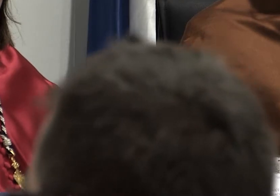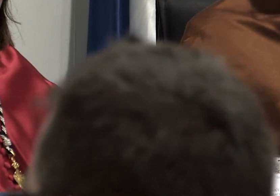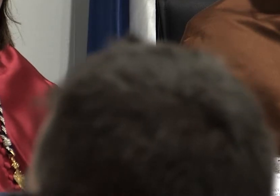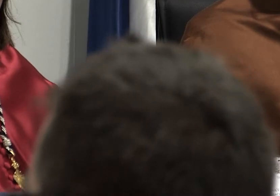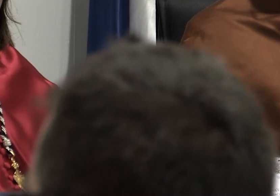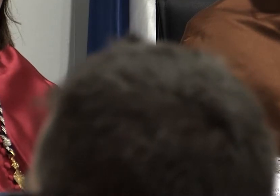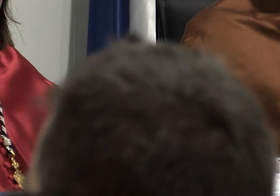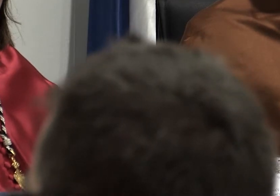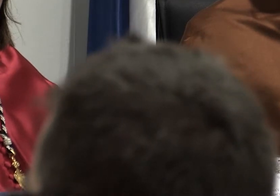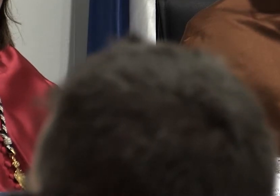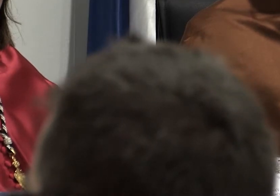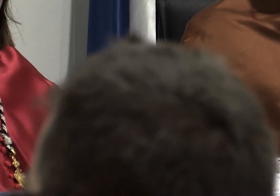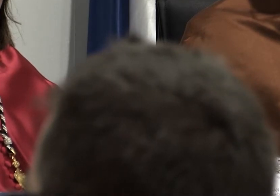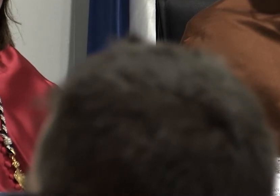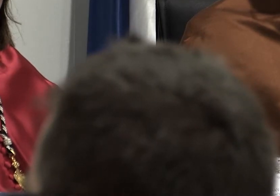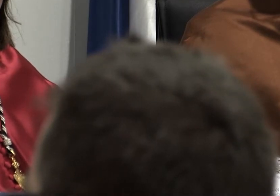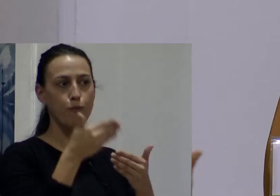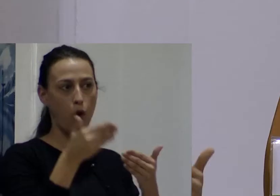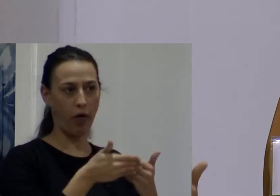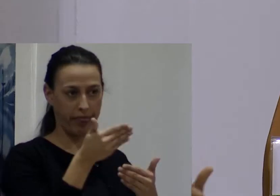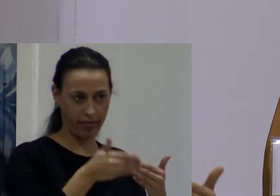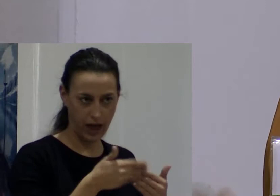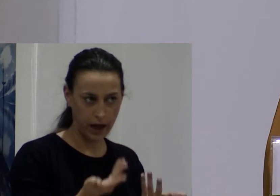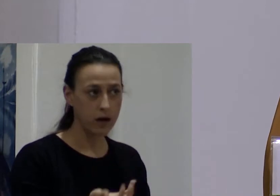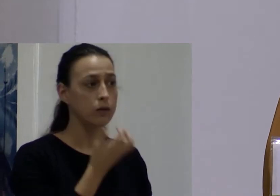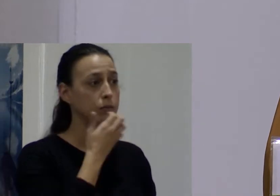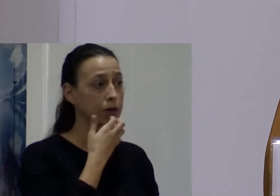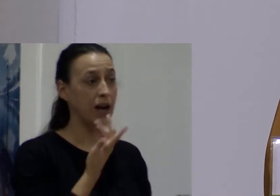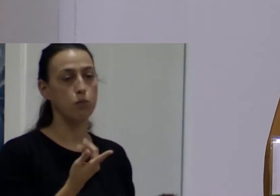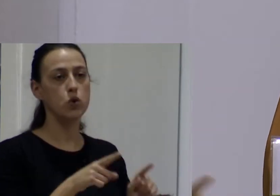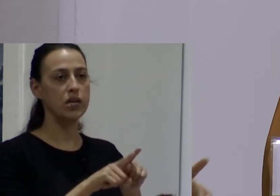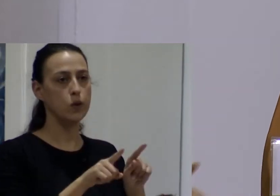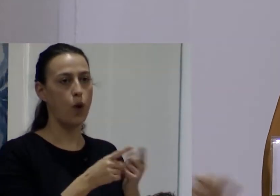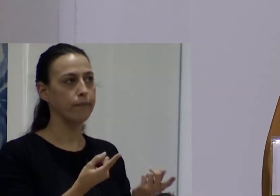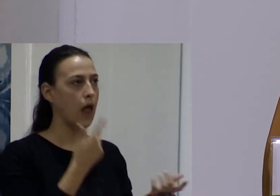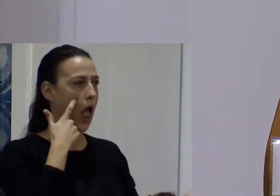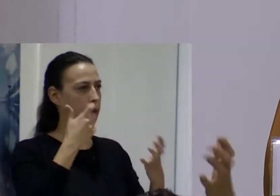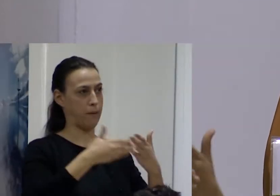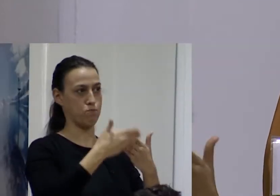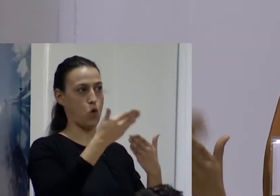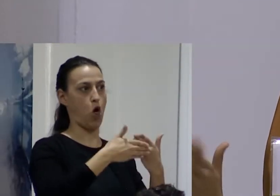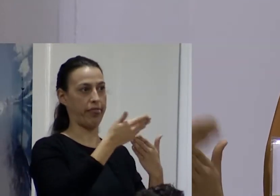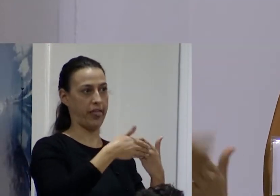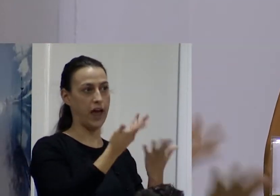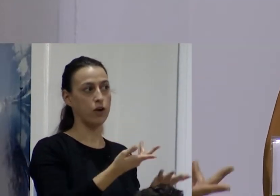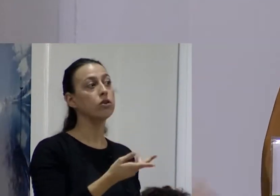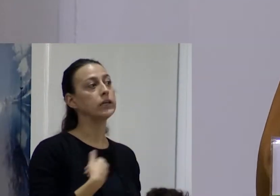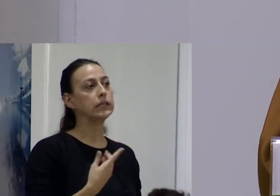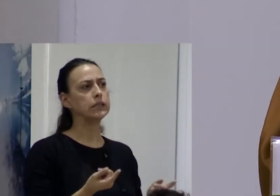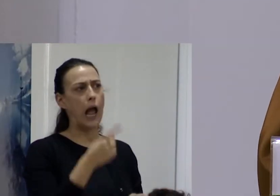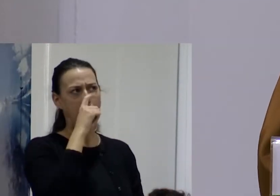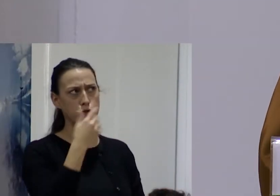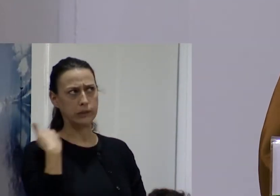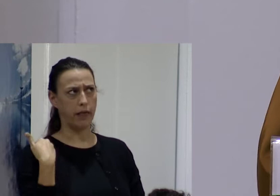noves visions, des de Forma, l'ideal clàssic de l'art modern, el 2001, fins a Hopper, l'any passat, el